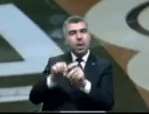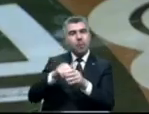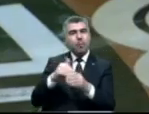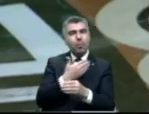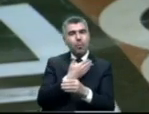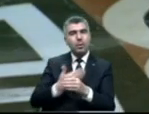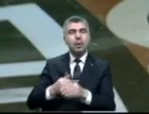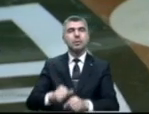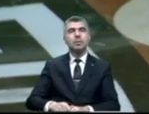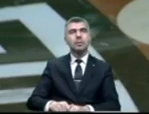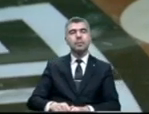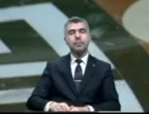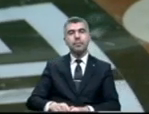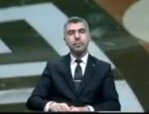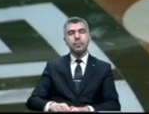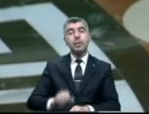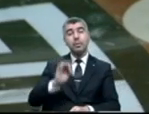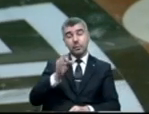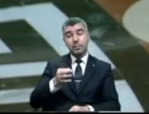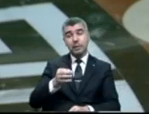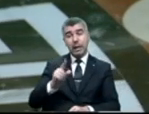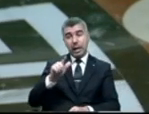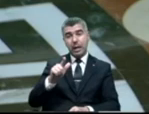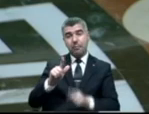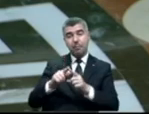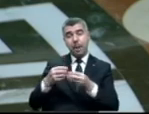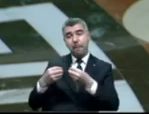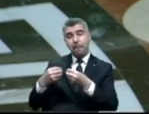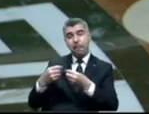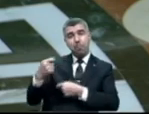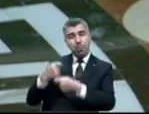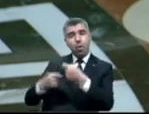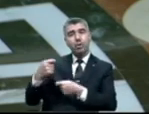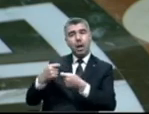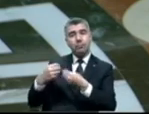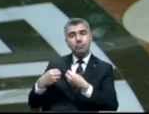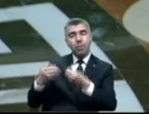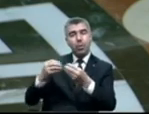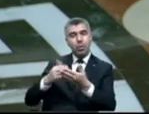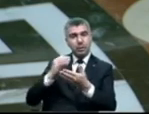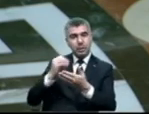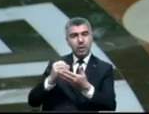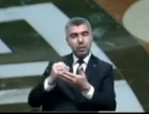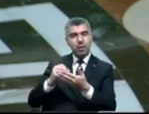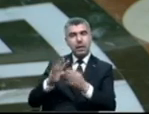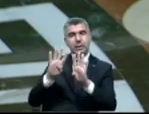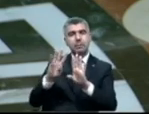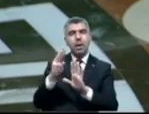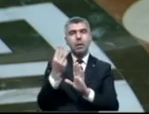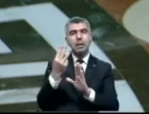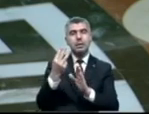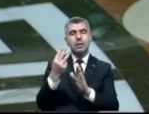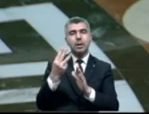المستشارون المحترمون. فتعتمد مسالك توزيع وتسويق المنتجات الفلاحية الوطنية على 38